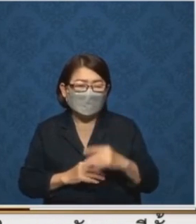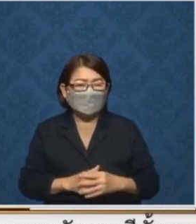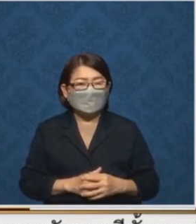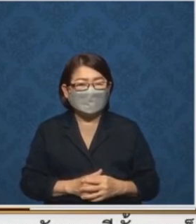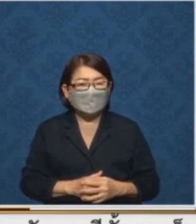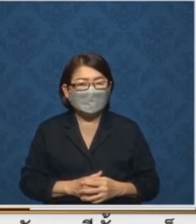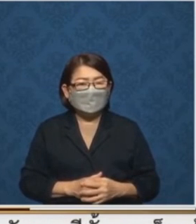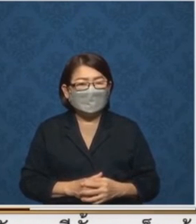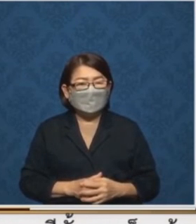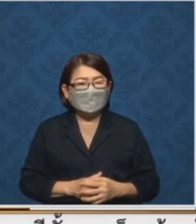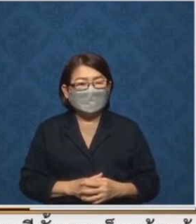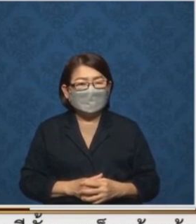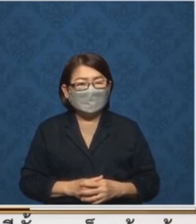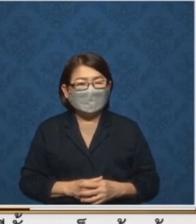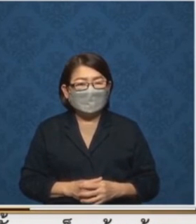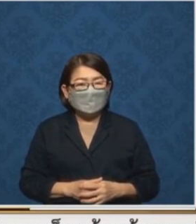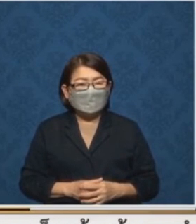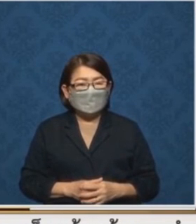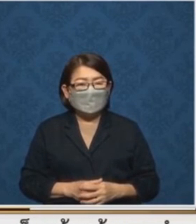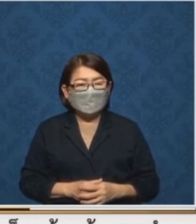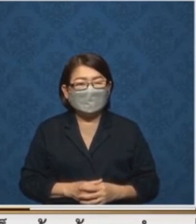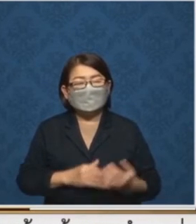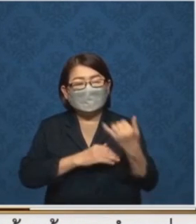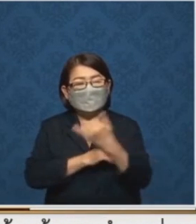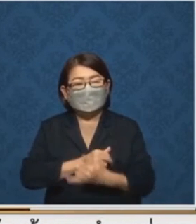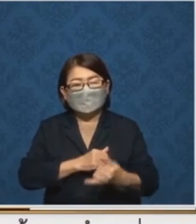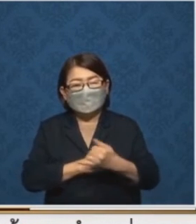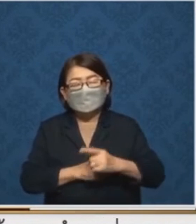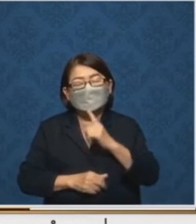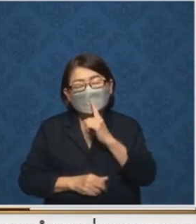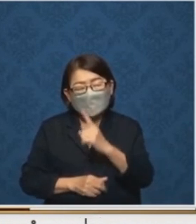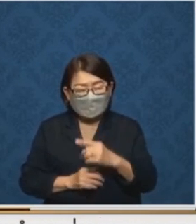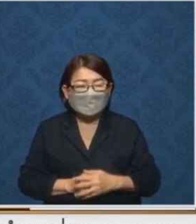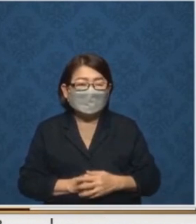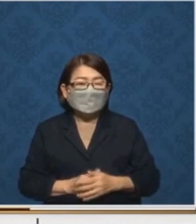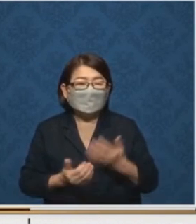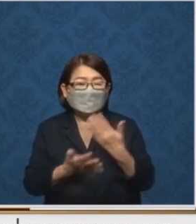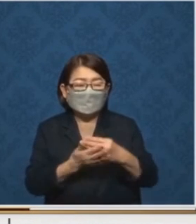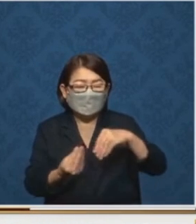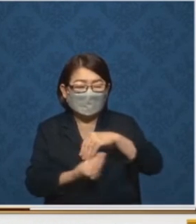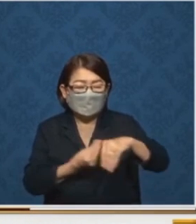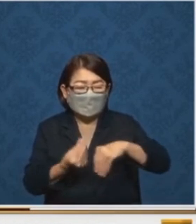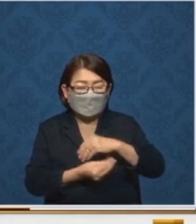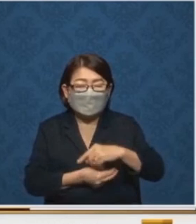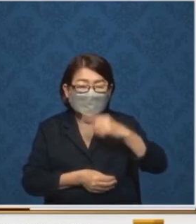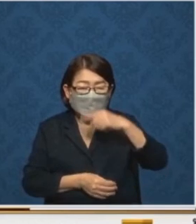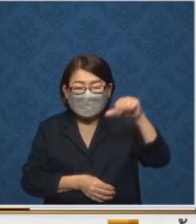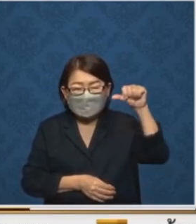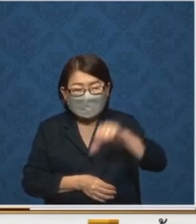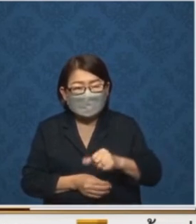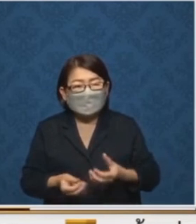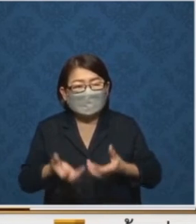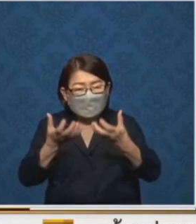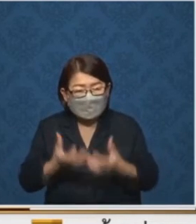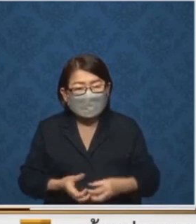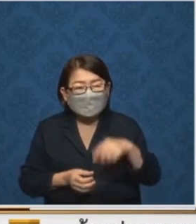ื้นตัวจากโวิดช้าที่สุด ขดเส้นใต้ขางลางสีเหลืองครับไทยได้อัดับสุดท้ายจาก 120 ป